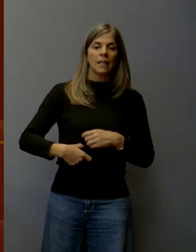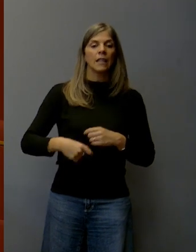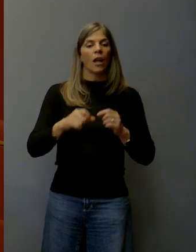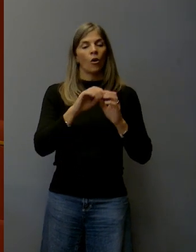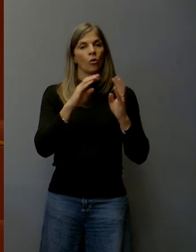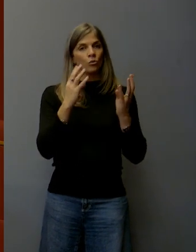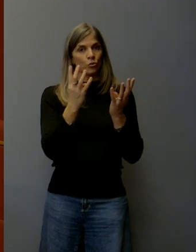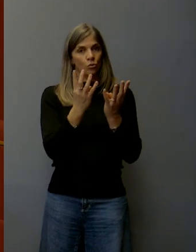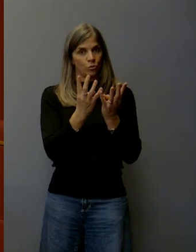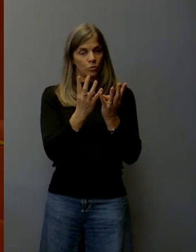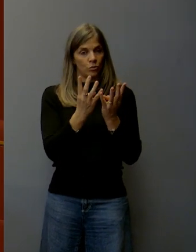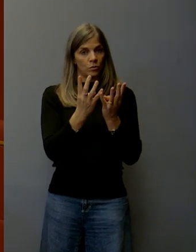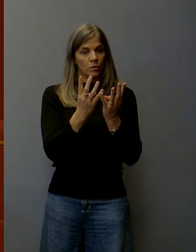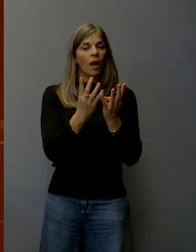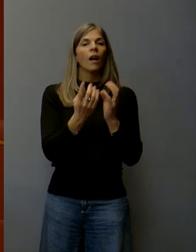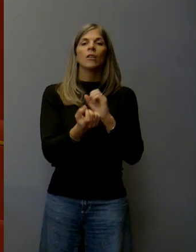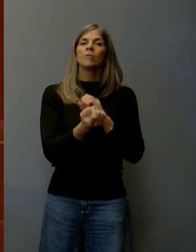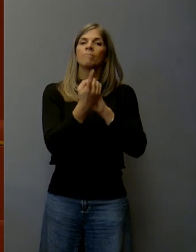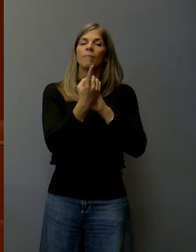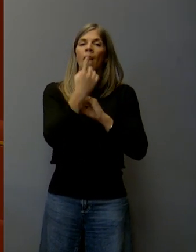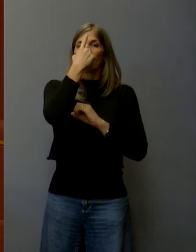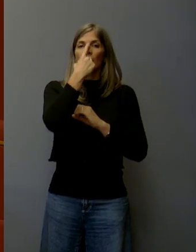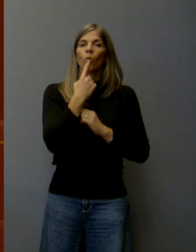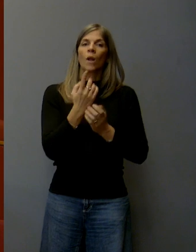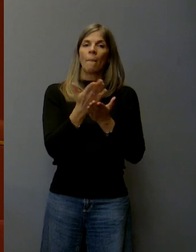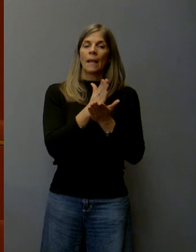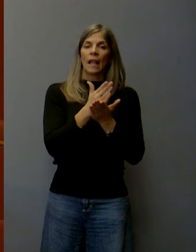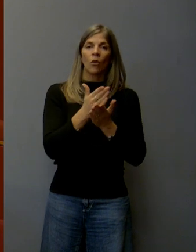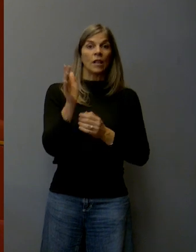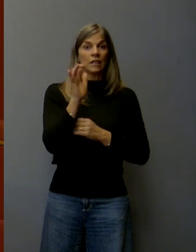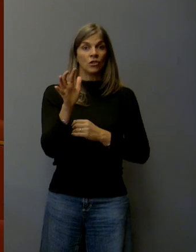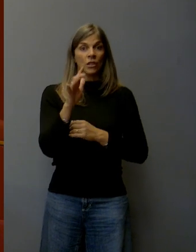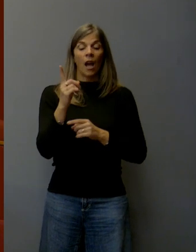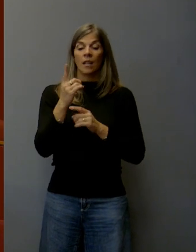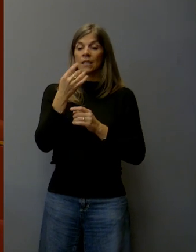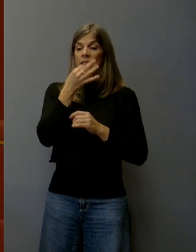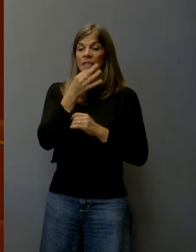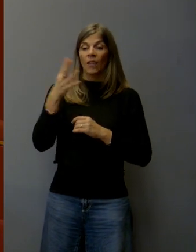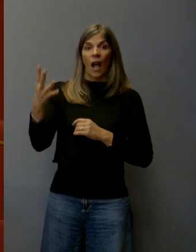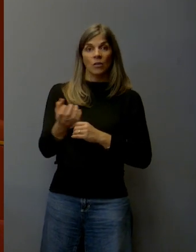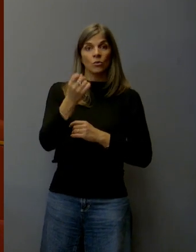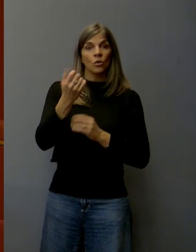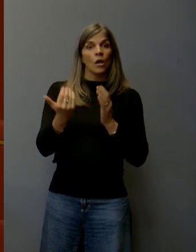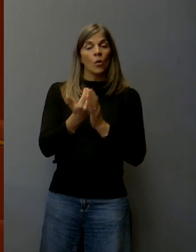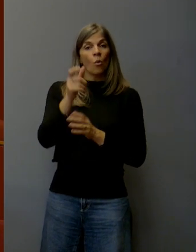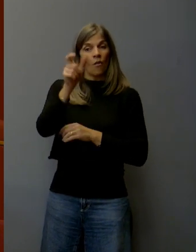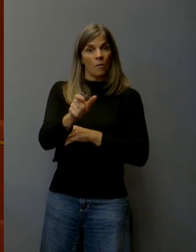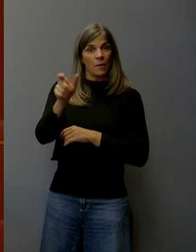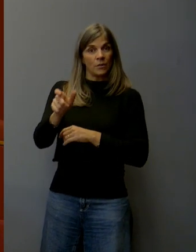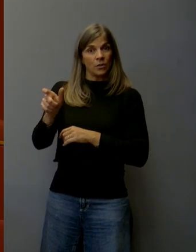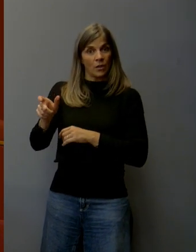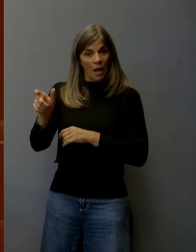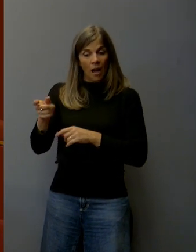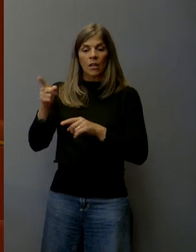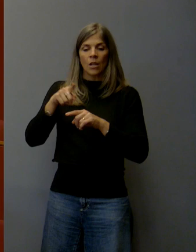ad istituire la figura del mediatore digitale prevedendo l'assunzione di specifiche figure professionali nonché procedendo